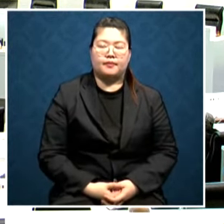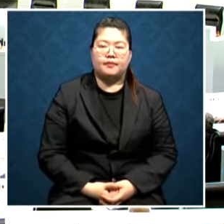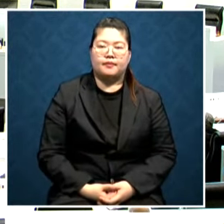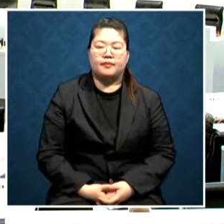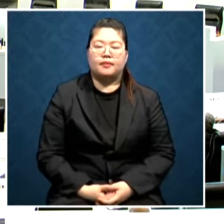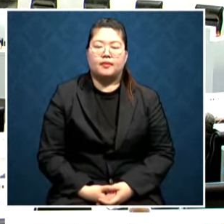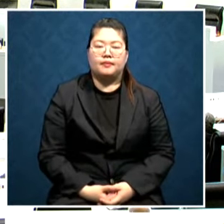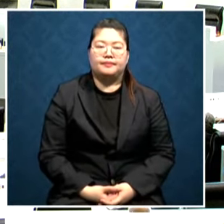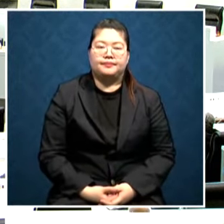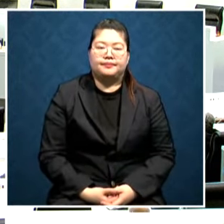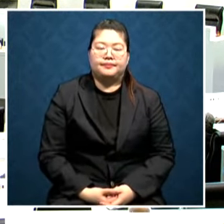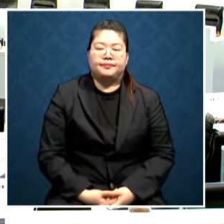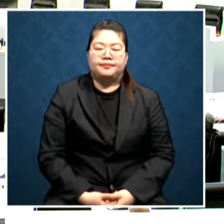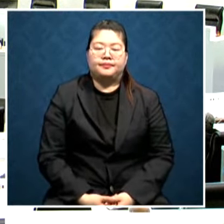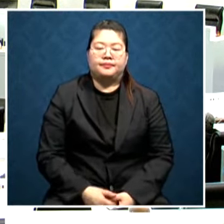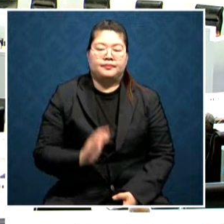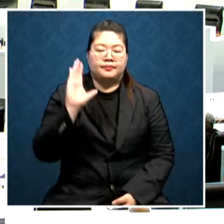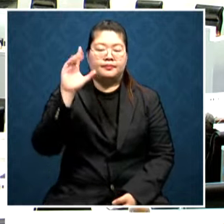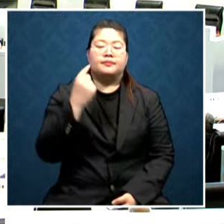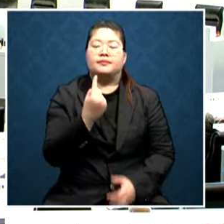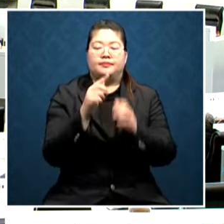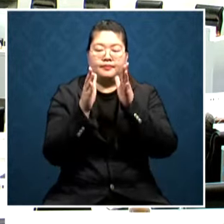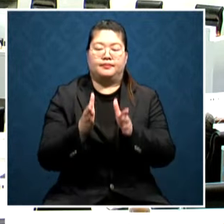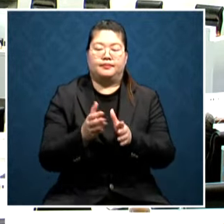แสดงตนด้วยวาจา1ท่านครับ